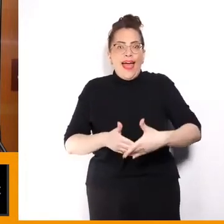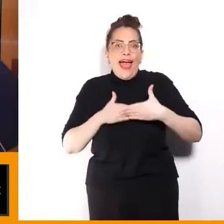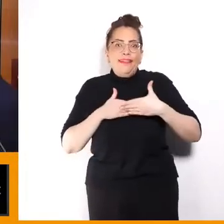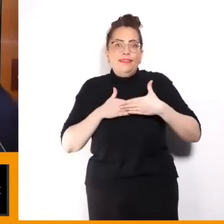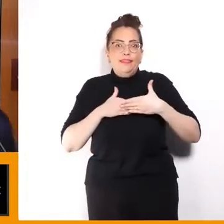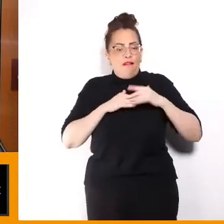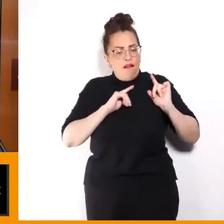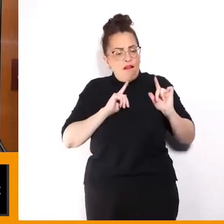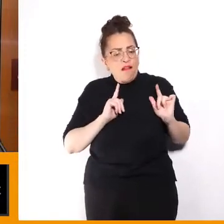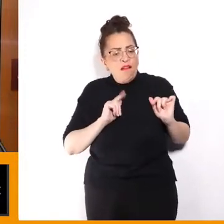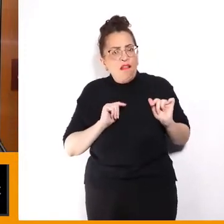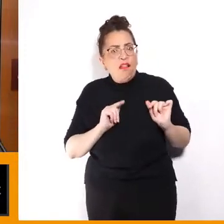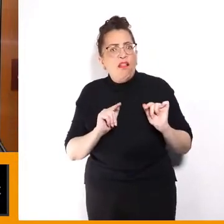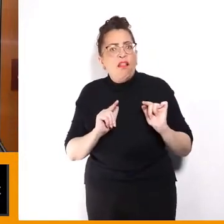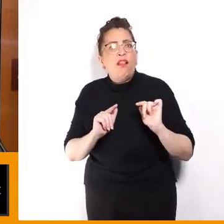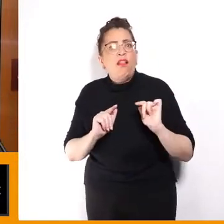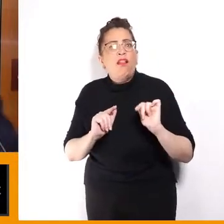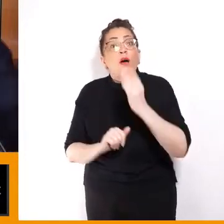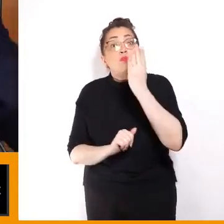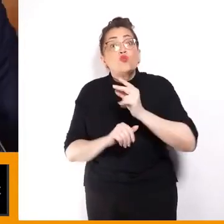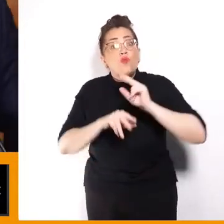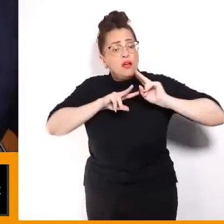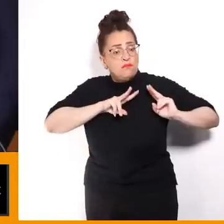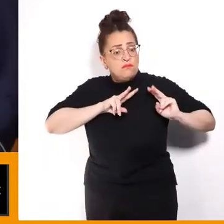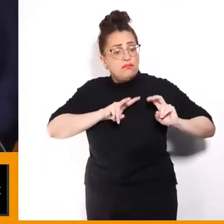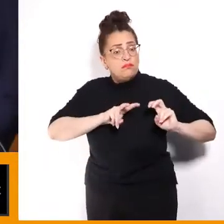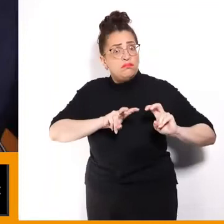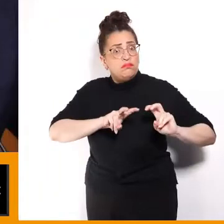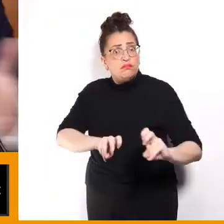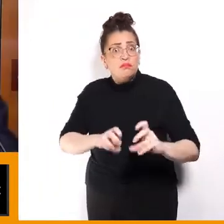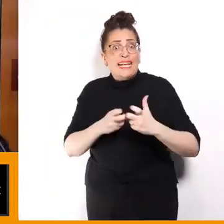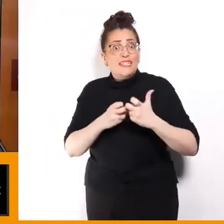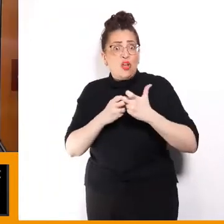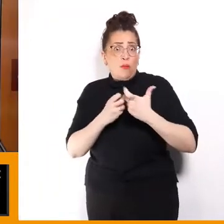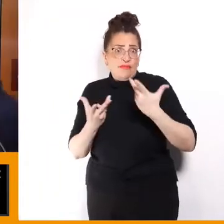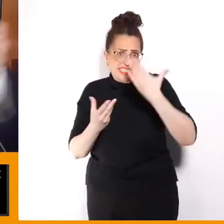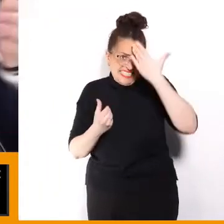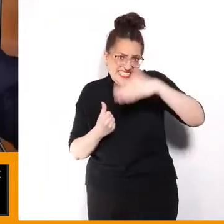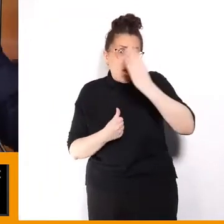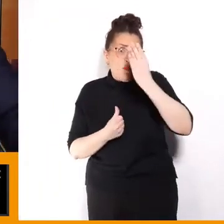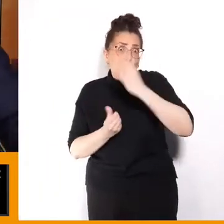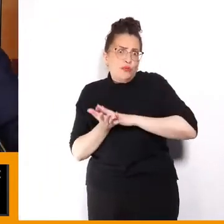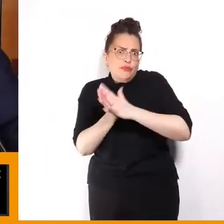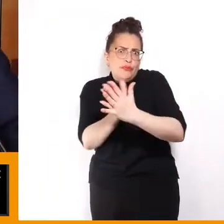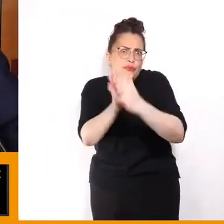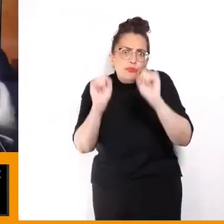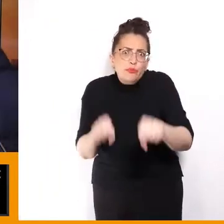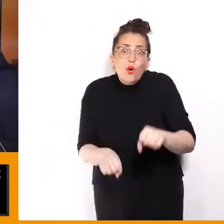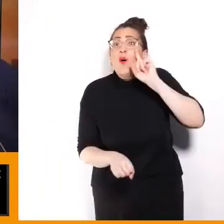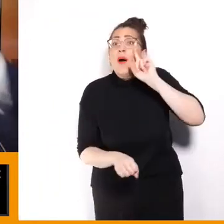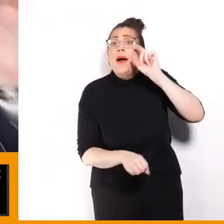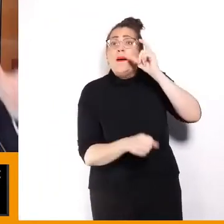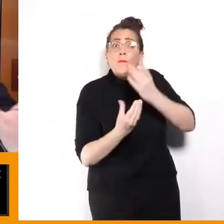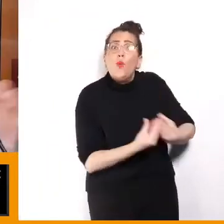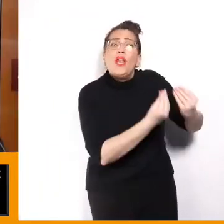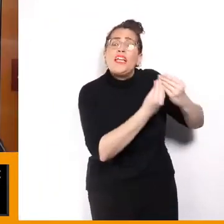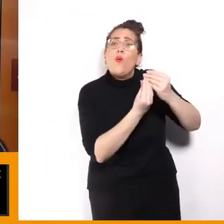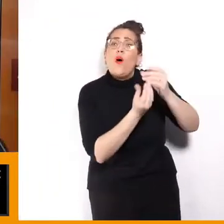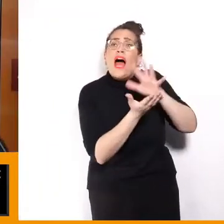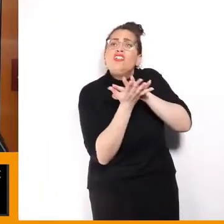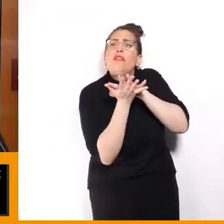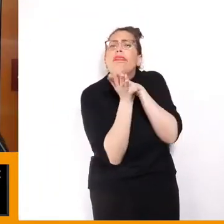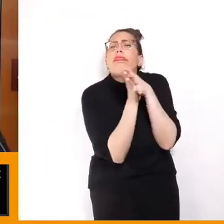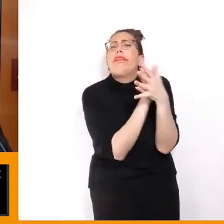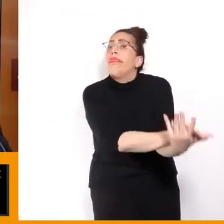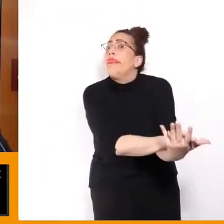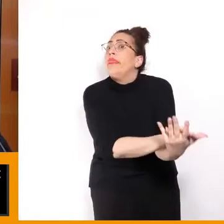que même ce qu'on va analyser aujourd'hui, dans 5 ans, dans 10 ans, évoluera, notamment avec le vieillissement de la population qui concerne tout le monde. Et ce qui